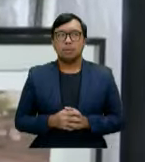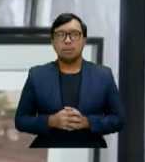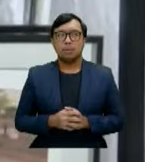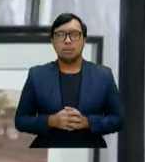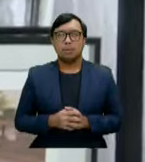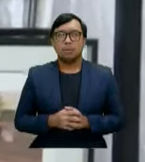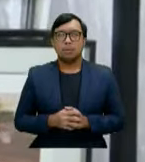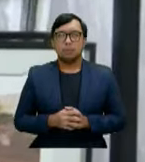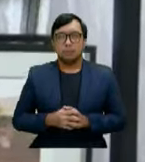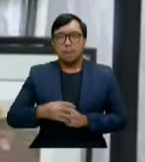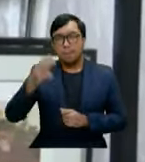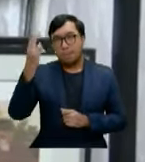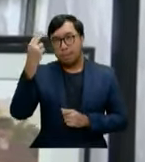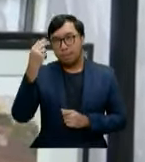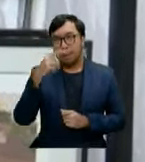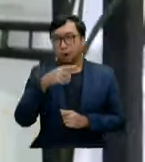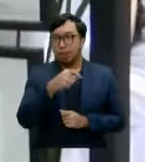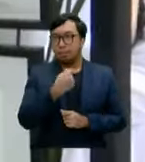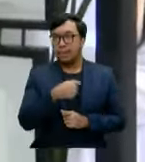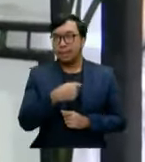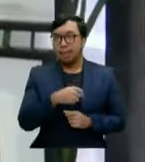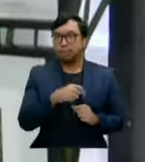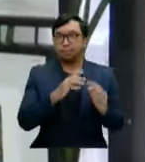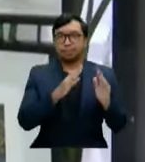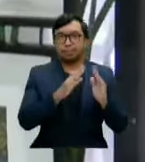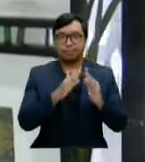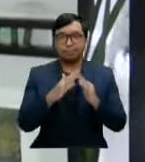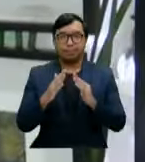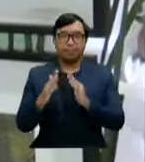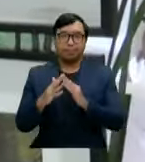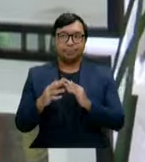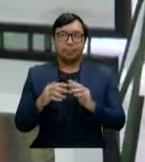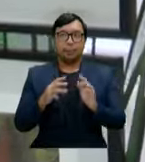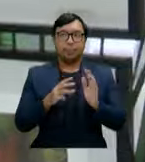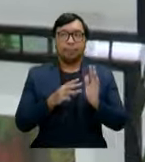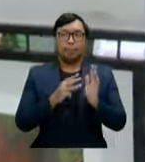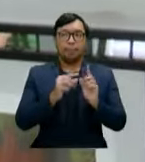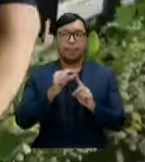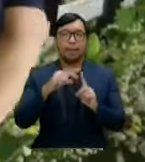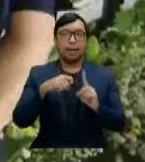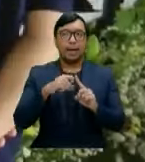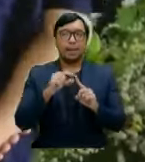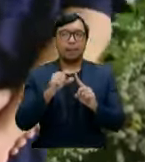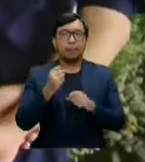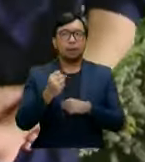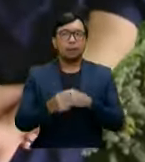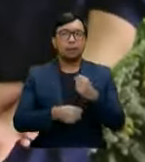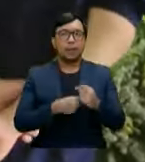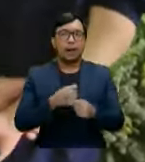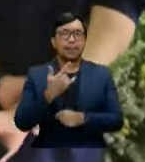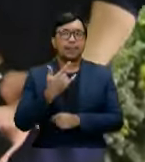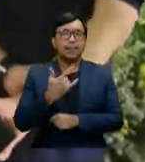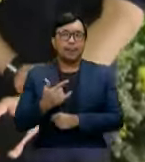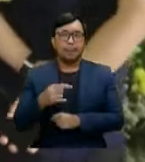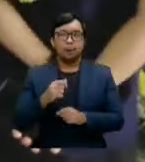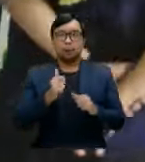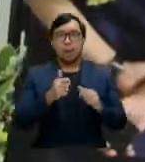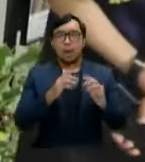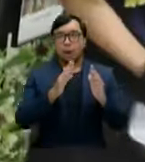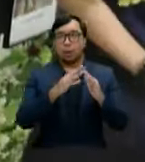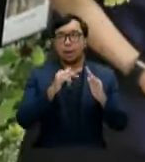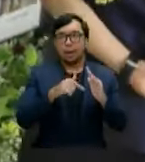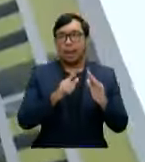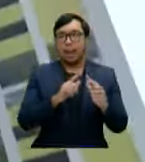Pemerintah melalui Kementerian Perumahan dan Kawasan Permukiman atau PKP terus berupaya untuk memastikan hunian layak bagi masyarakat